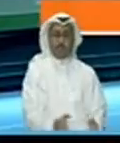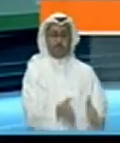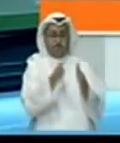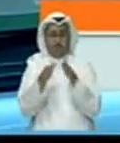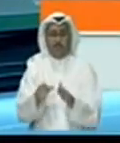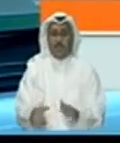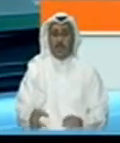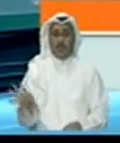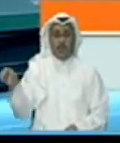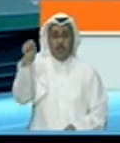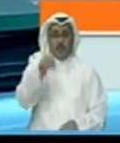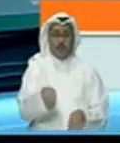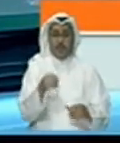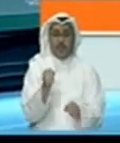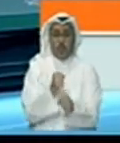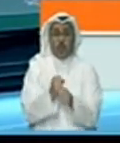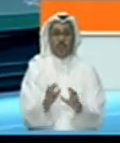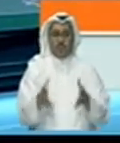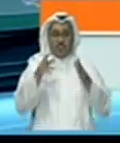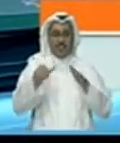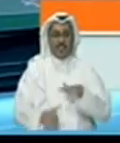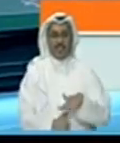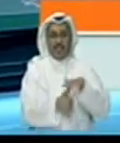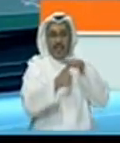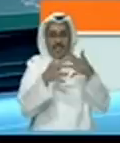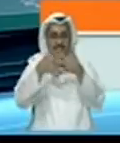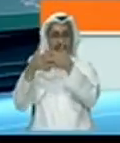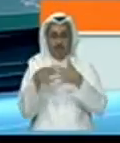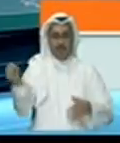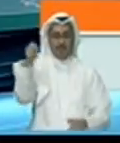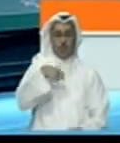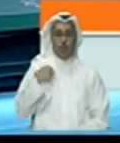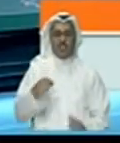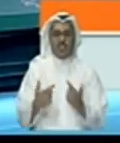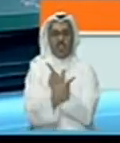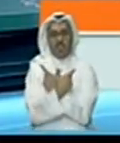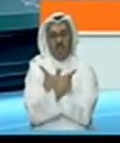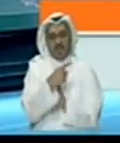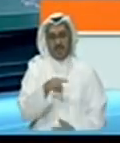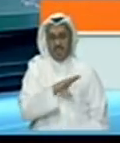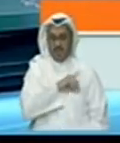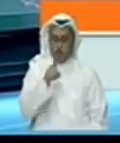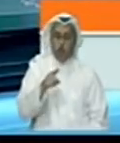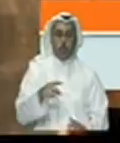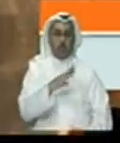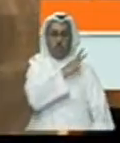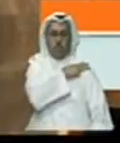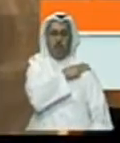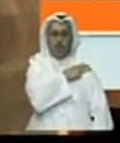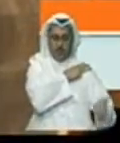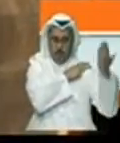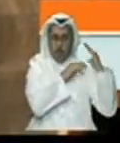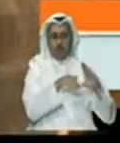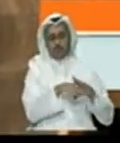عين الرئيس الأمريكي دونالد ترامب مارك إسبر وزيرا للدفاع، وهو منصب كان الضابط السابق يتولاه